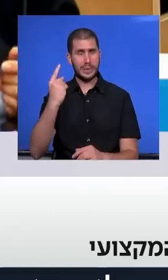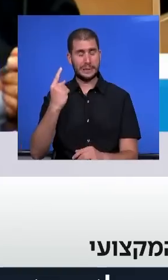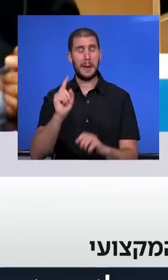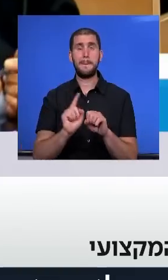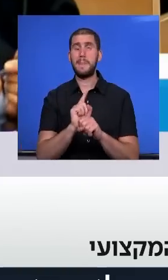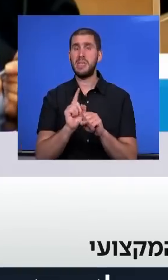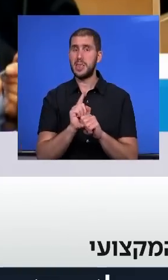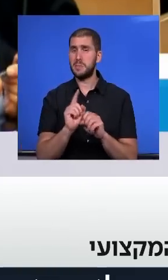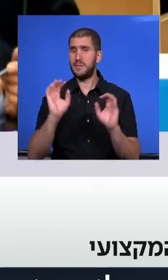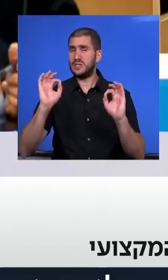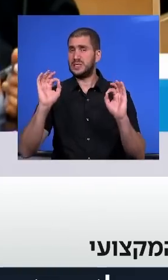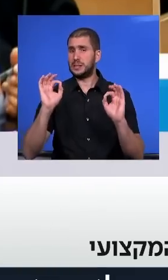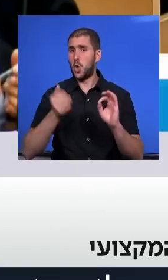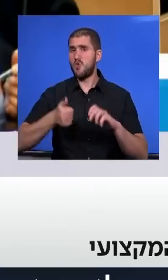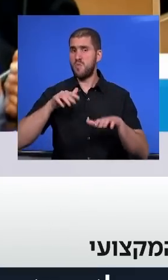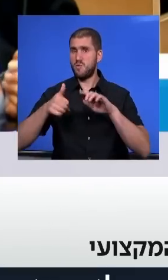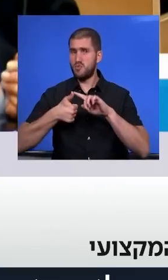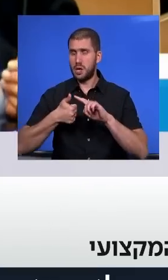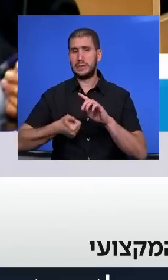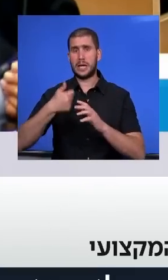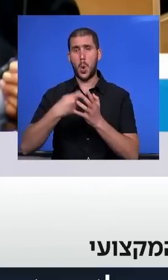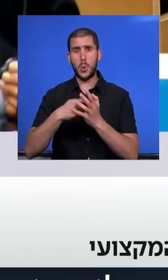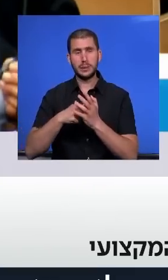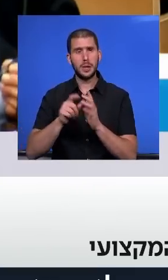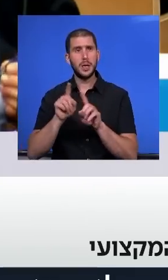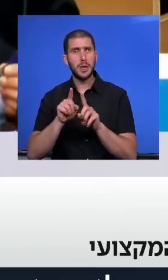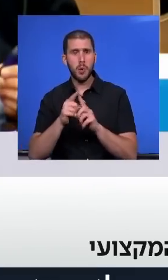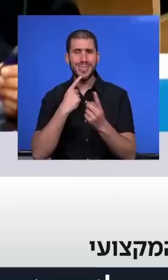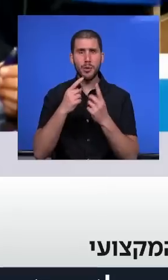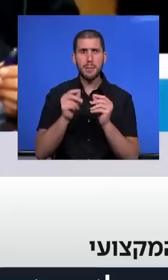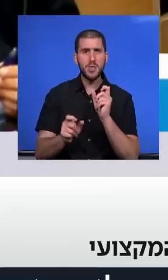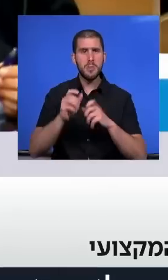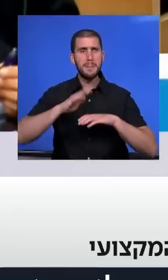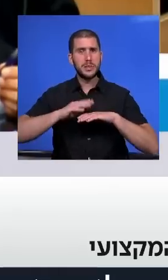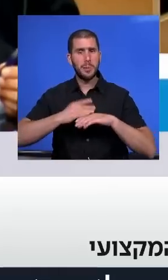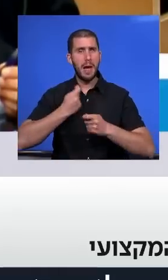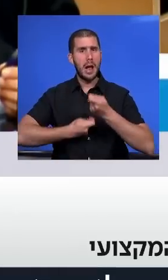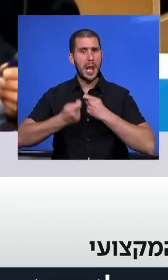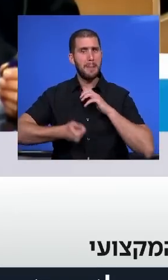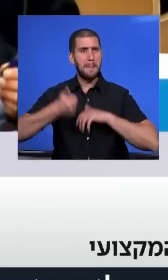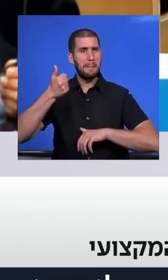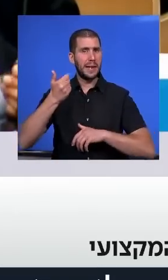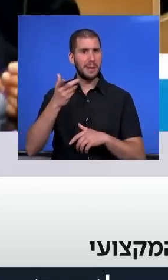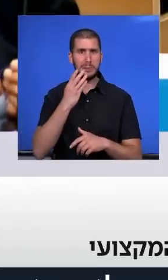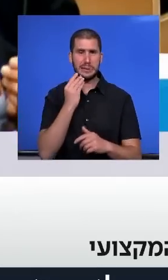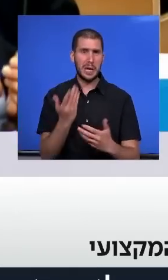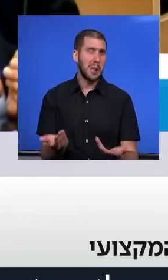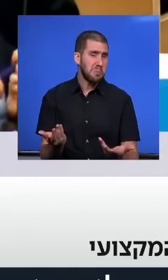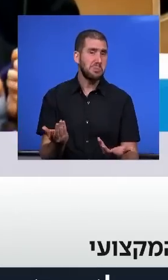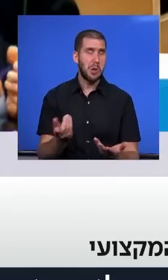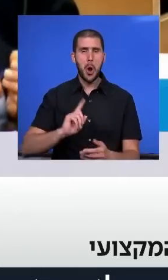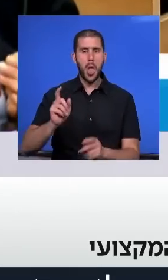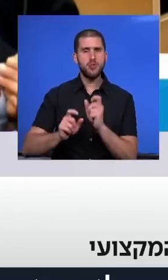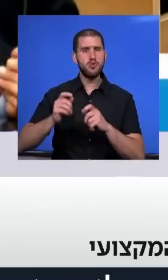ובינתיים לא ראינו לא את ראש הממשלה, לא את שר האוצר, מכנסים דיון עם הגורמים המקצועיים הכלכליים הבכירים ביותר במדינת ישראל, לא עם אנשי